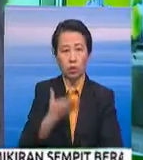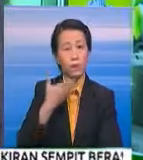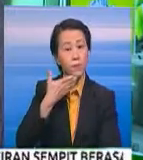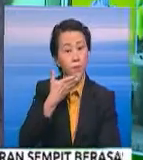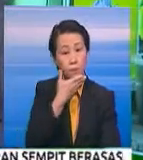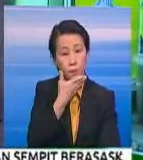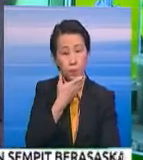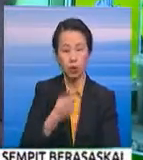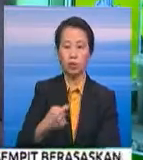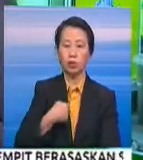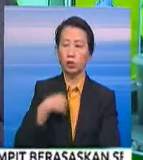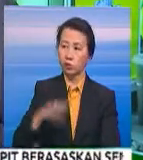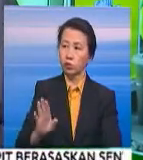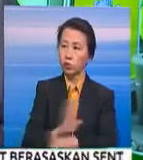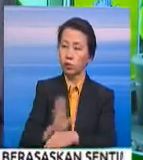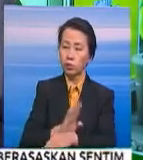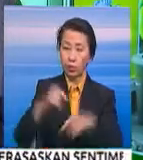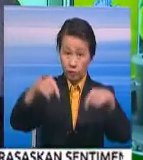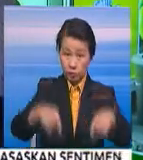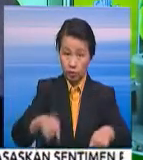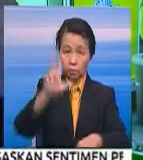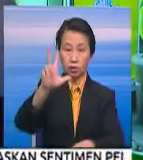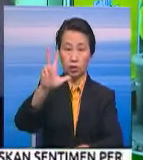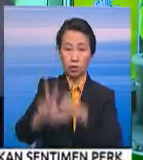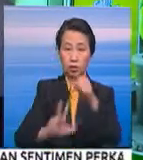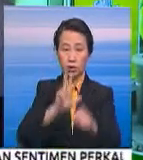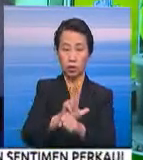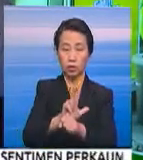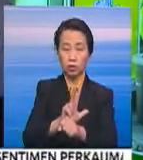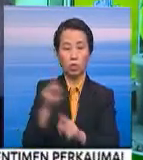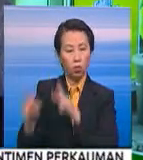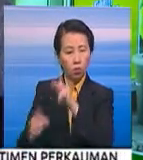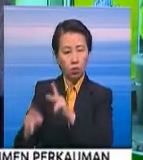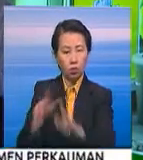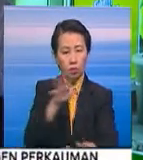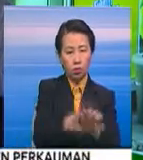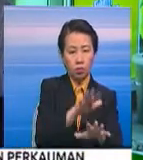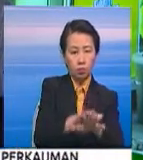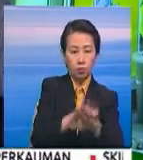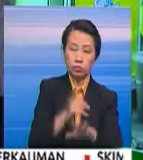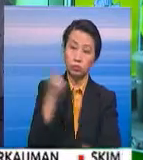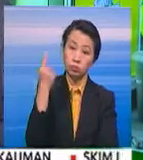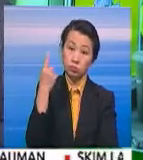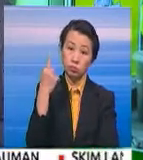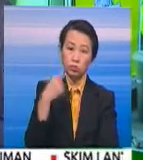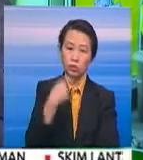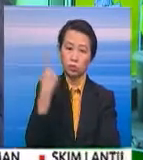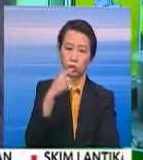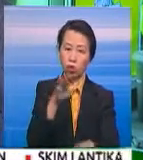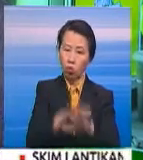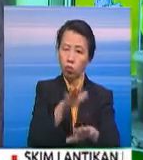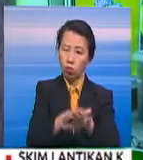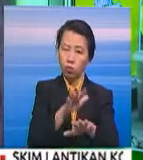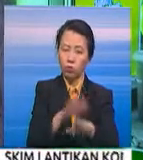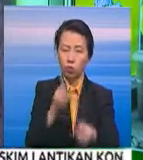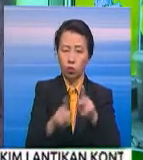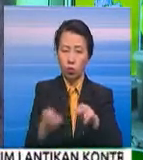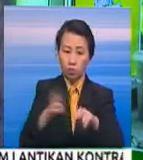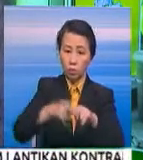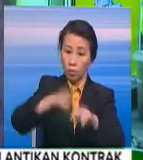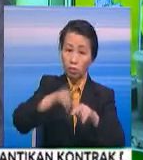dekat sini hampir 3 tahun. So, crowded yang dekat sini sejak air-air ini sentiasa bertambahlah. Kalau